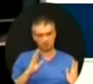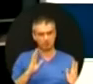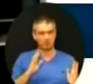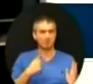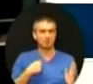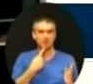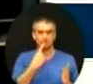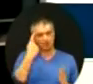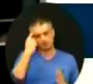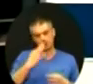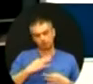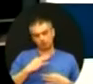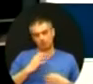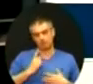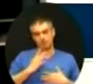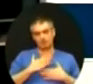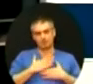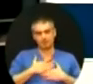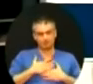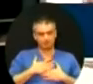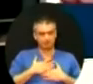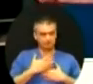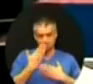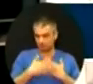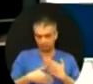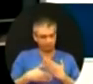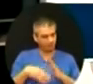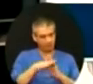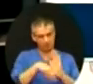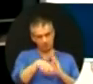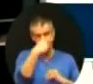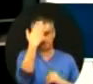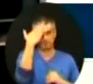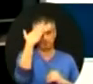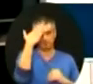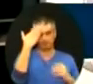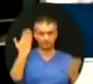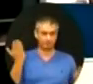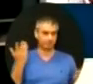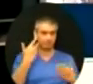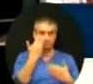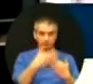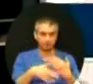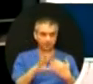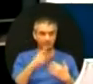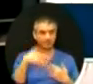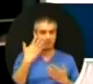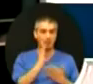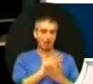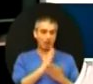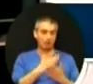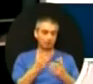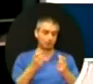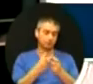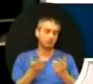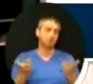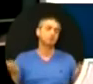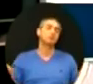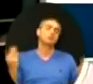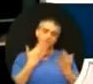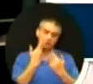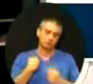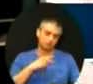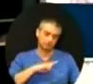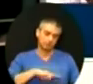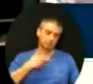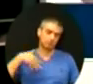אני מציג כרגע את העמדה הפרטית שלי. בסופו של דבר את הכללים אתם מכירים כאן. בסופו של דבר, אם זאת תהיה החלטת עשייה וזה, אז בוודאי שאנחנו